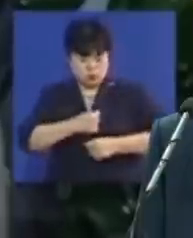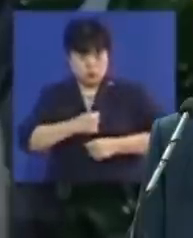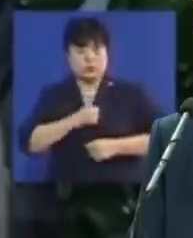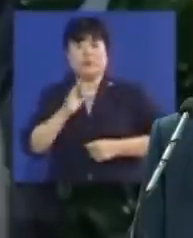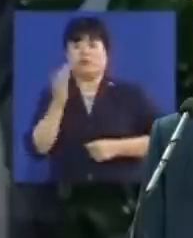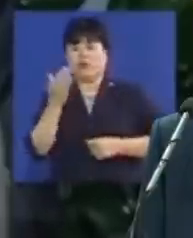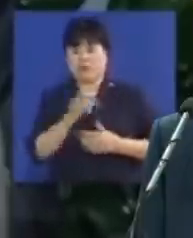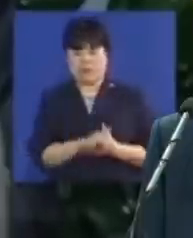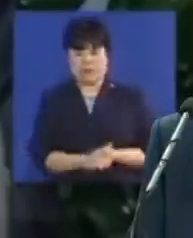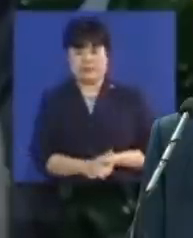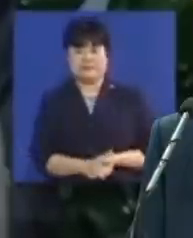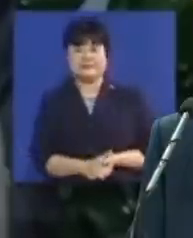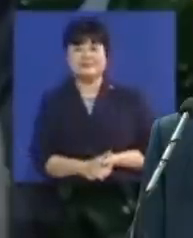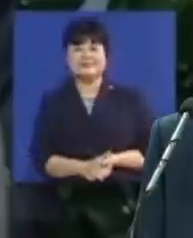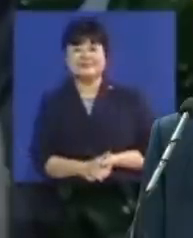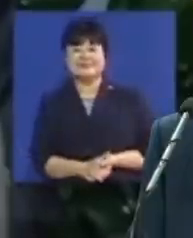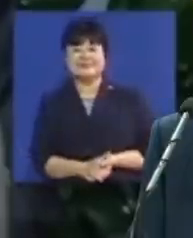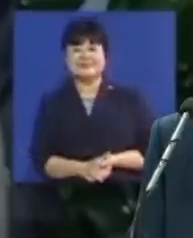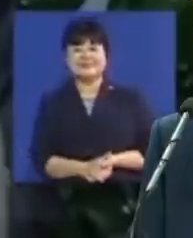과부 돼요.